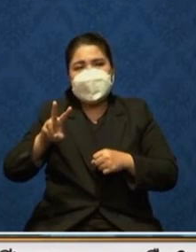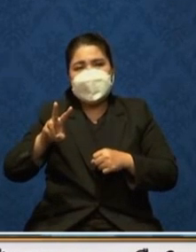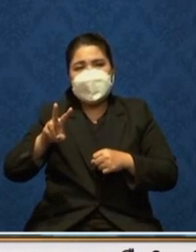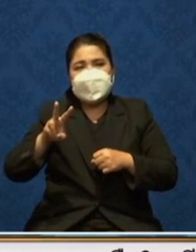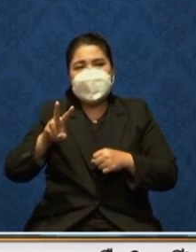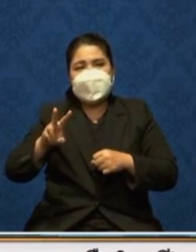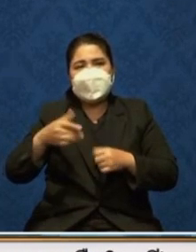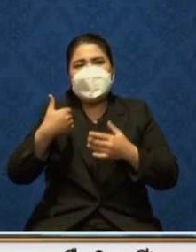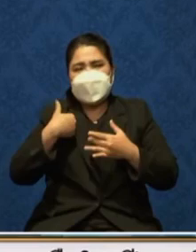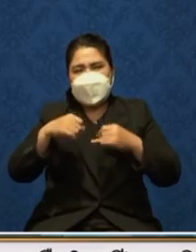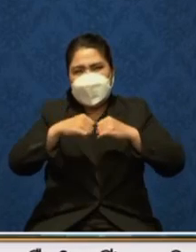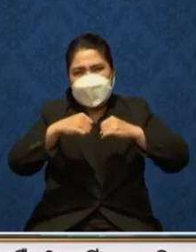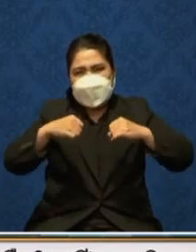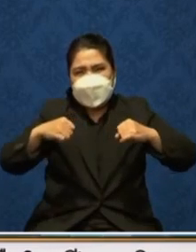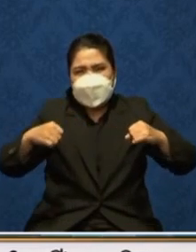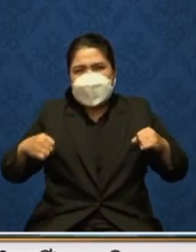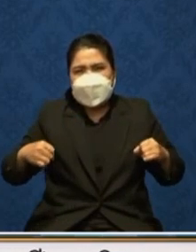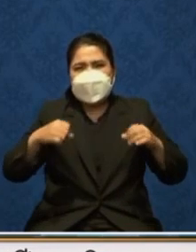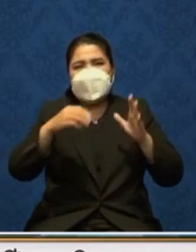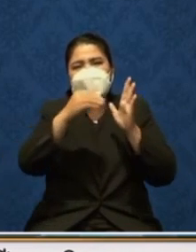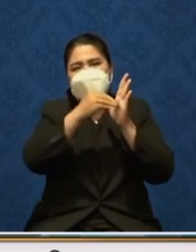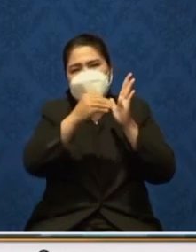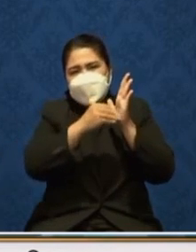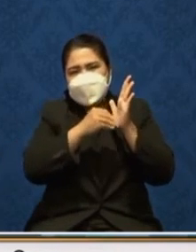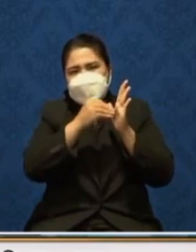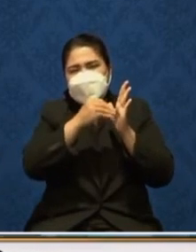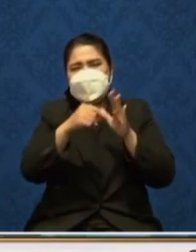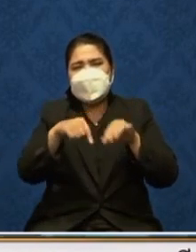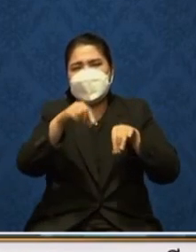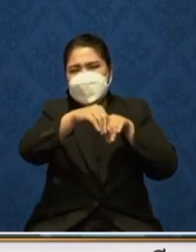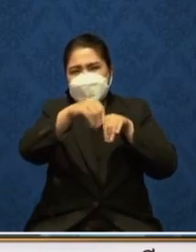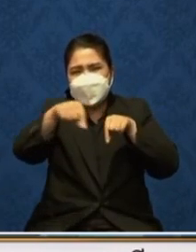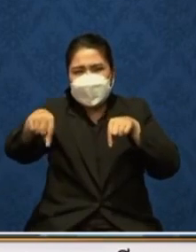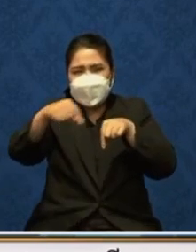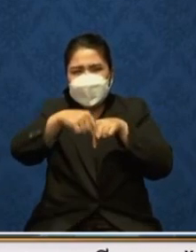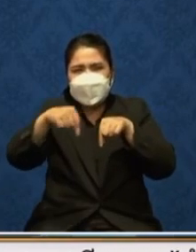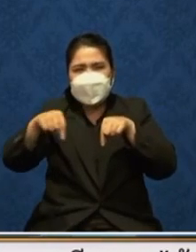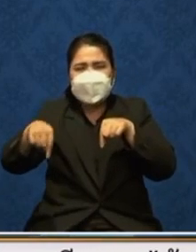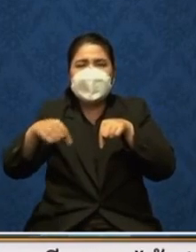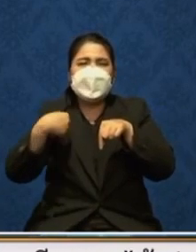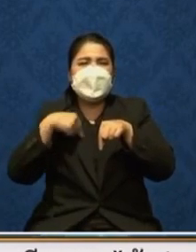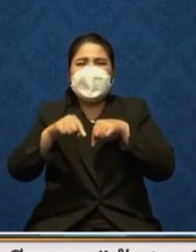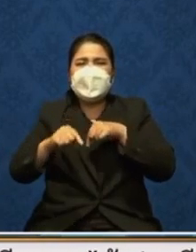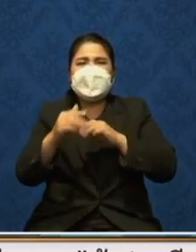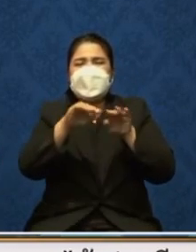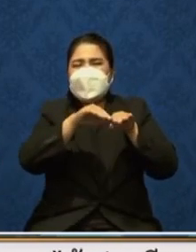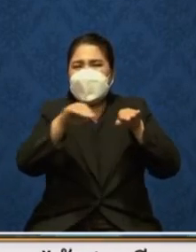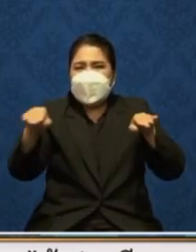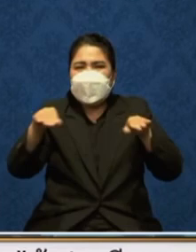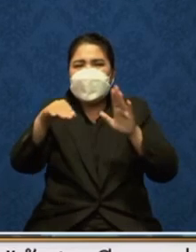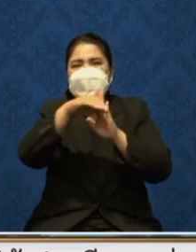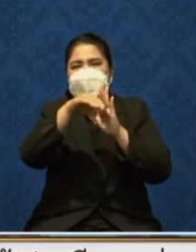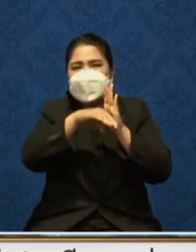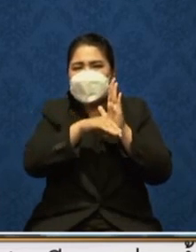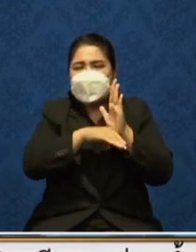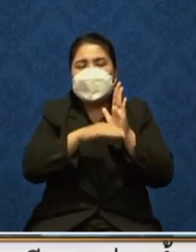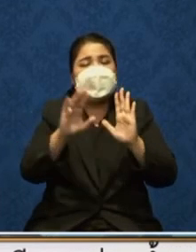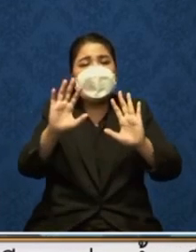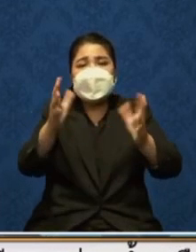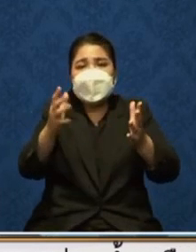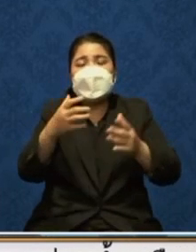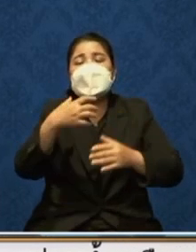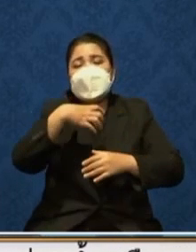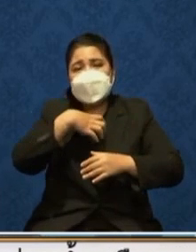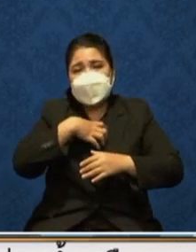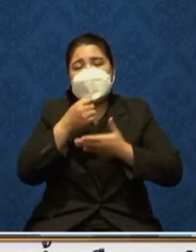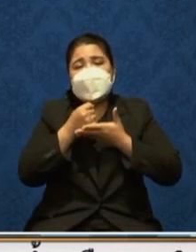ขยายพ้นที่แบบเป็จดๆ เป็ย่อมๆโดยไม่ได้มีหลกการอะไรเลยไม่ได้ตามหกแงเมืองอะไรเลยแค่อยากจะ